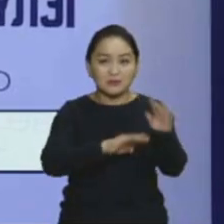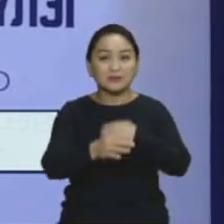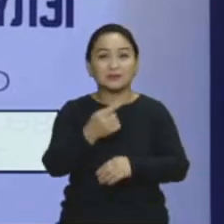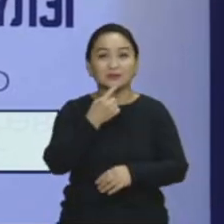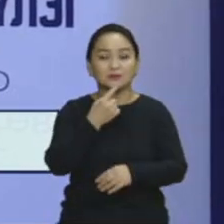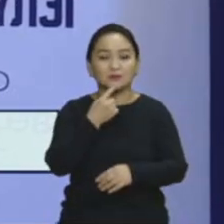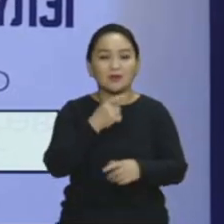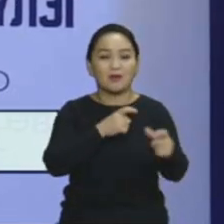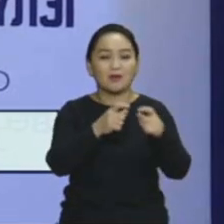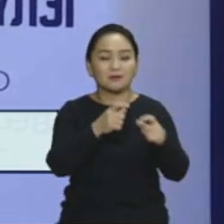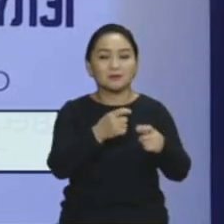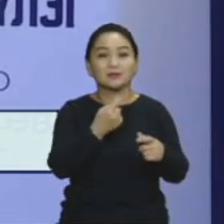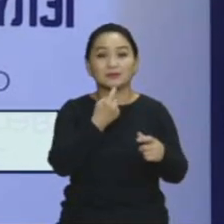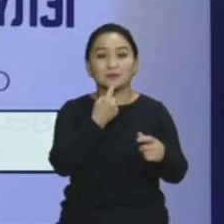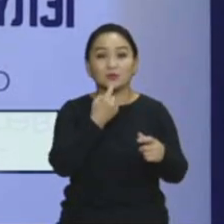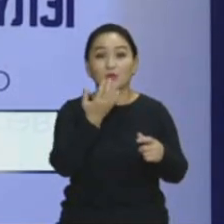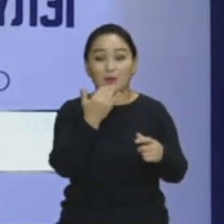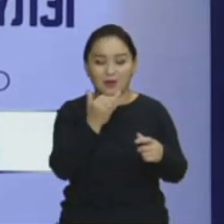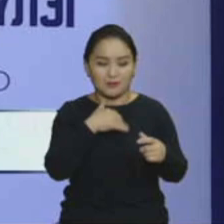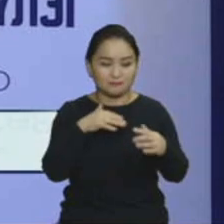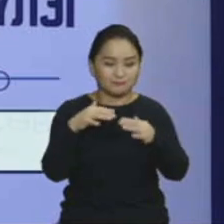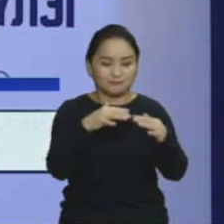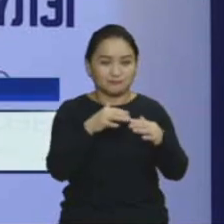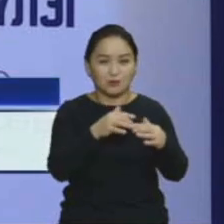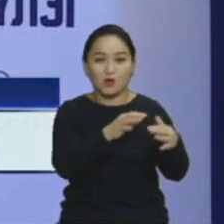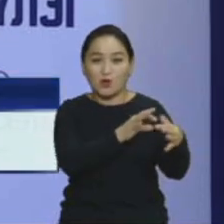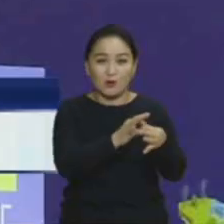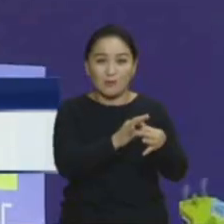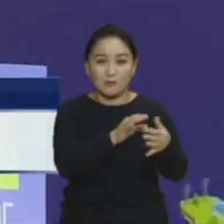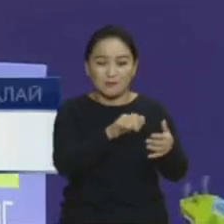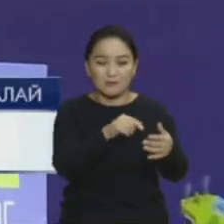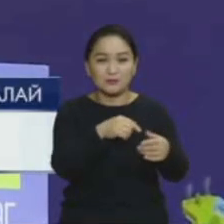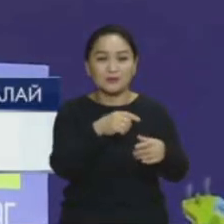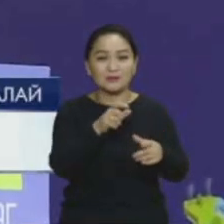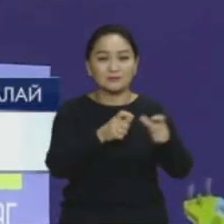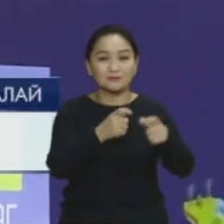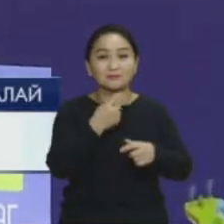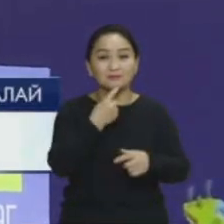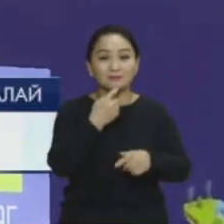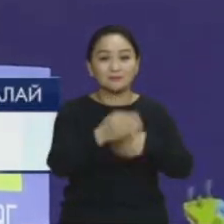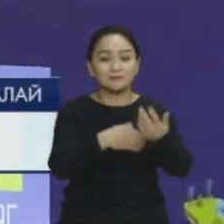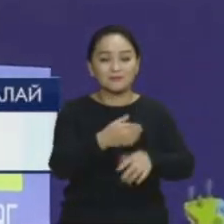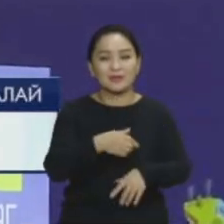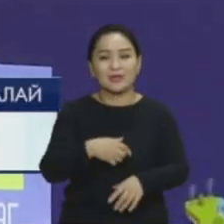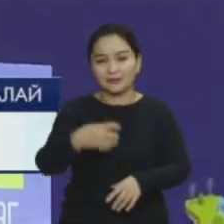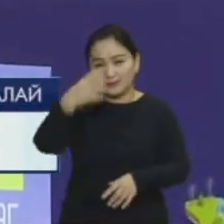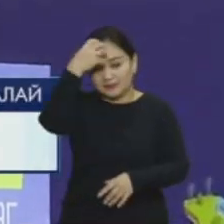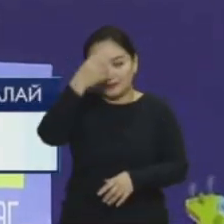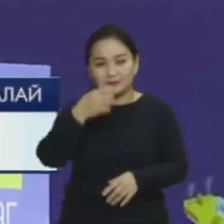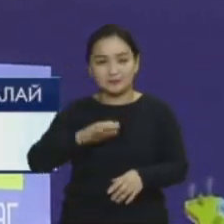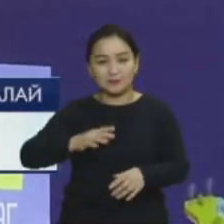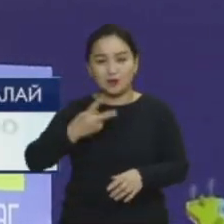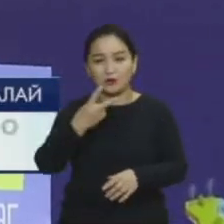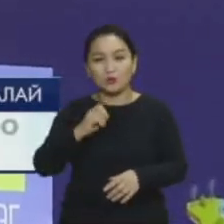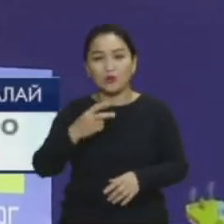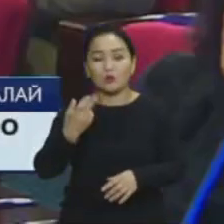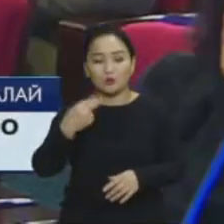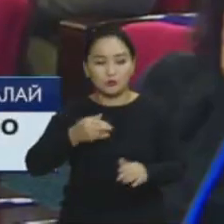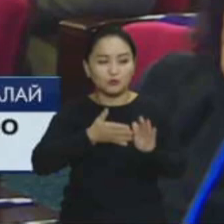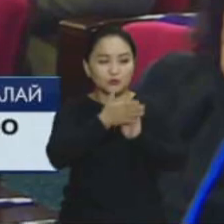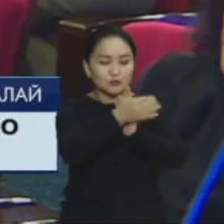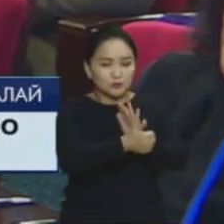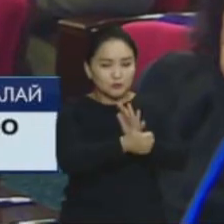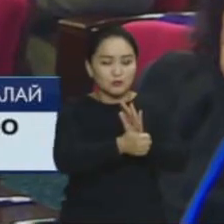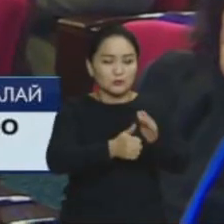засгийн нөхцөл байдал хүндхэн байх төлөвтэй байгааг хаа хаана нүлэн зөвшөөрч байна. Тиймээс засгийн газраас ирэх оны төсвийн хуулийг боловсруулахдаа танаж болох бүхэл зардлуудаа